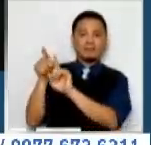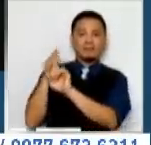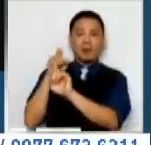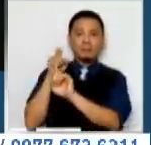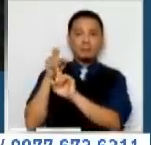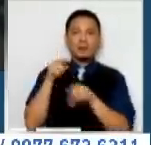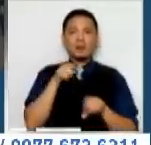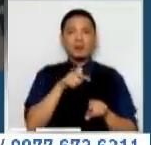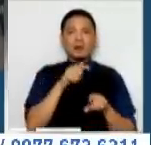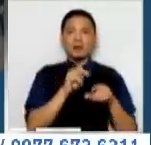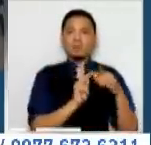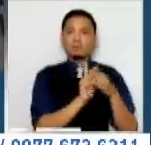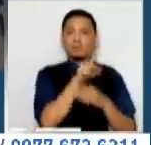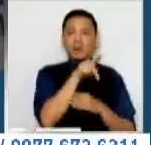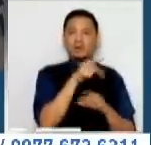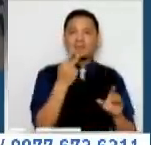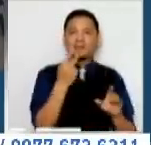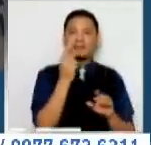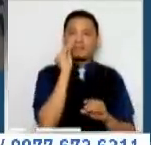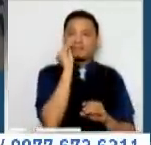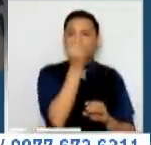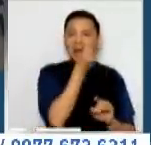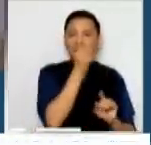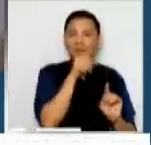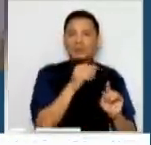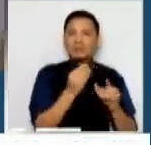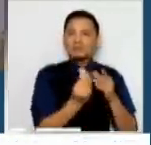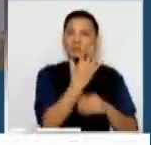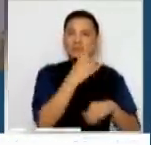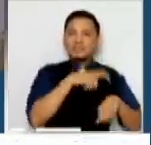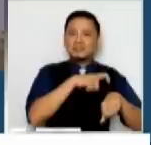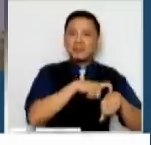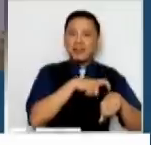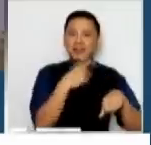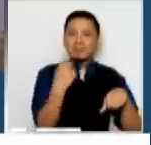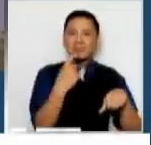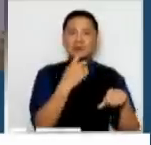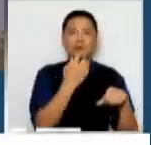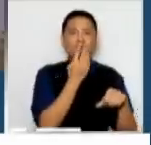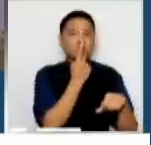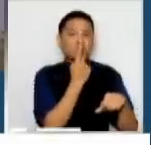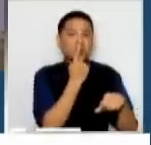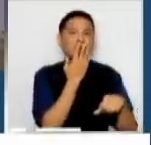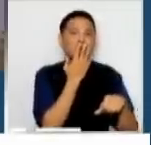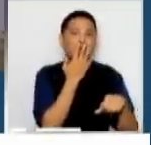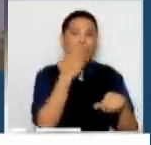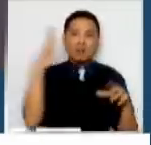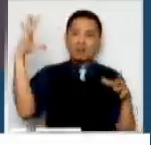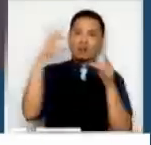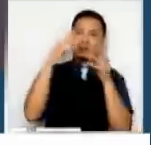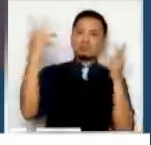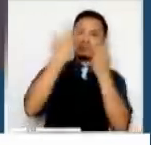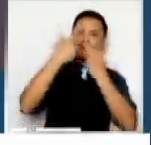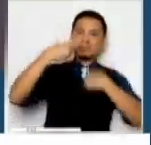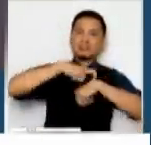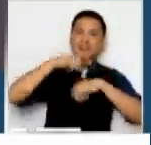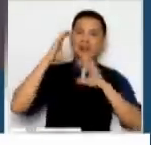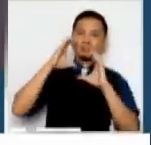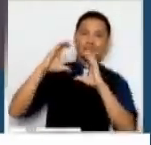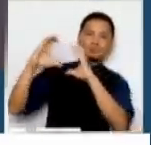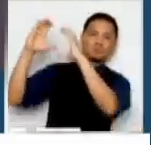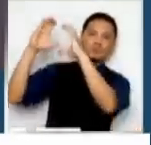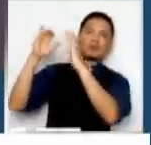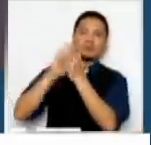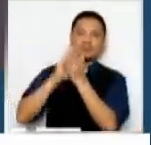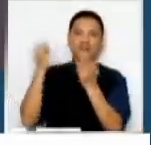na namumulaklak tuwing spring at sumasabay po yung supermoon doon sa pamumulaklak na yon, kaya tinawag na pink supermoon.